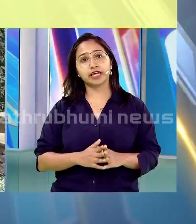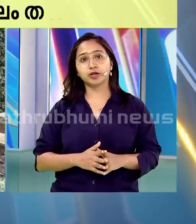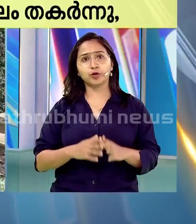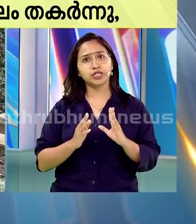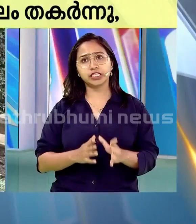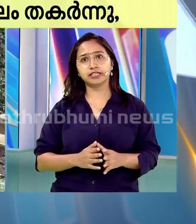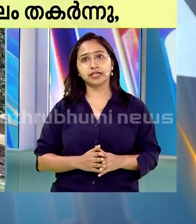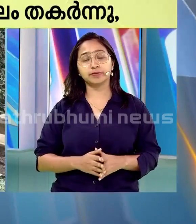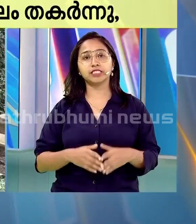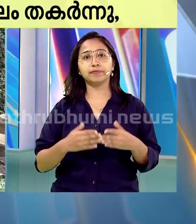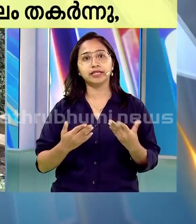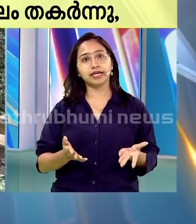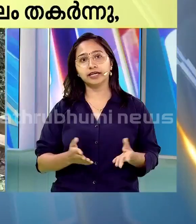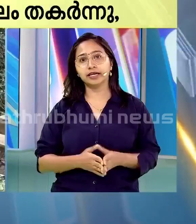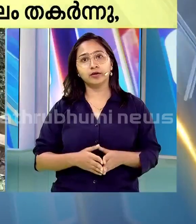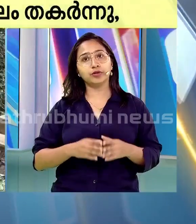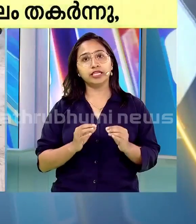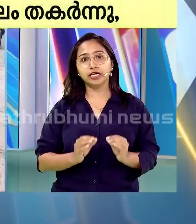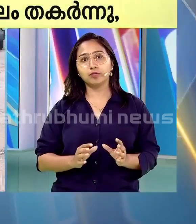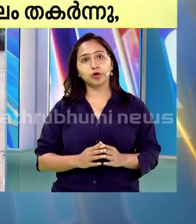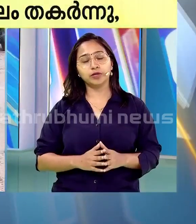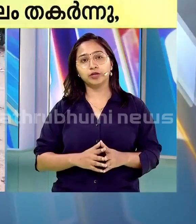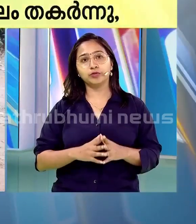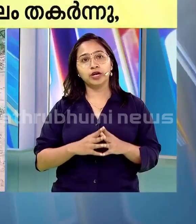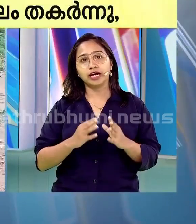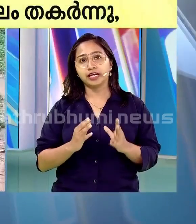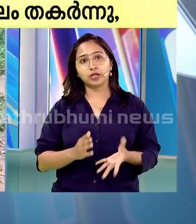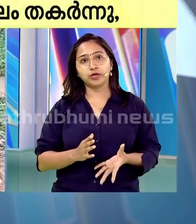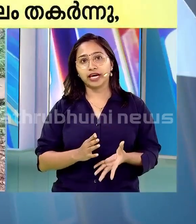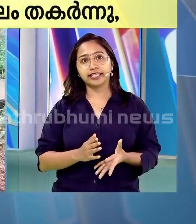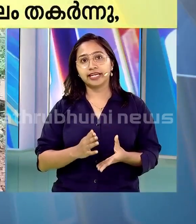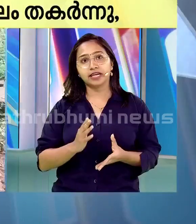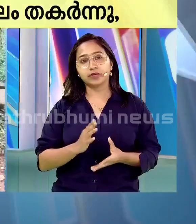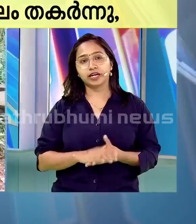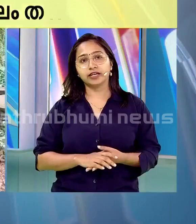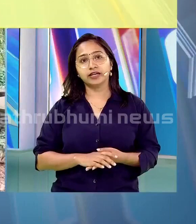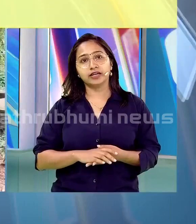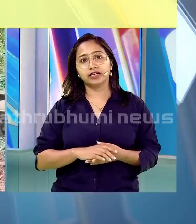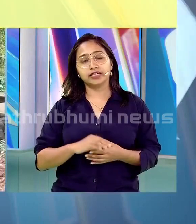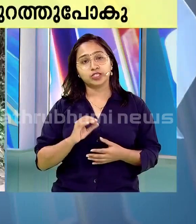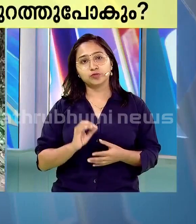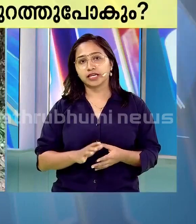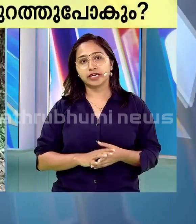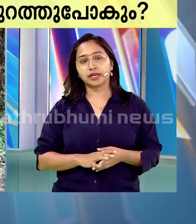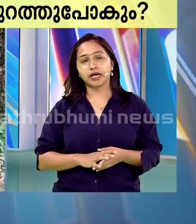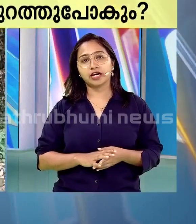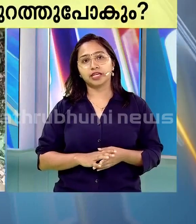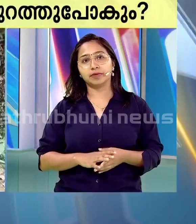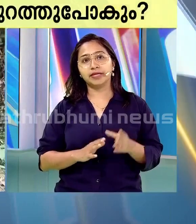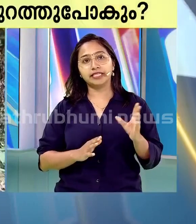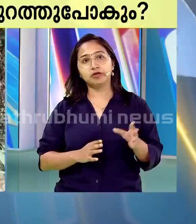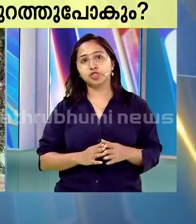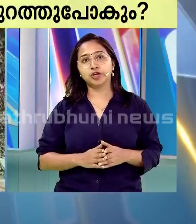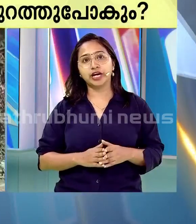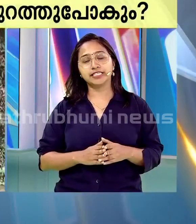എസ്റ്റിമേറ്റ് തയ്യാറാക്കുകയും ഒക്കെ ചെയ്തിരുന്നതാണ് പക്ഷേ പിന്നീട് ഒരു നീക്കുപോക്കും ഈ ഒരു കാര്യത്തിൽ ഉണ്ടായിരുന്നില്ല എന്നുള്ളതാണ് ഏറ്റവും സങ്കടകരമായ കാര്യം